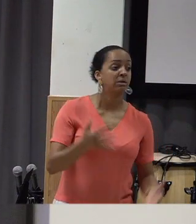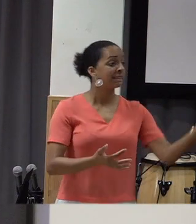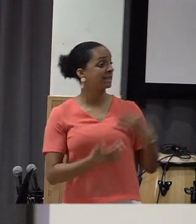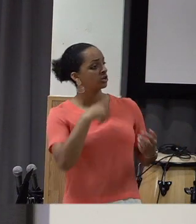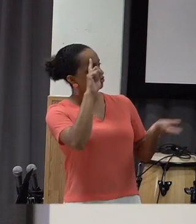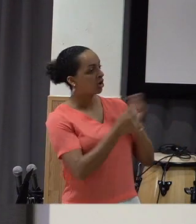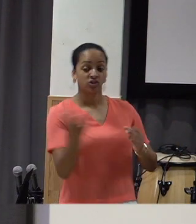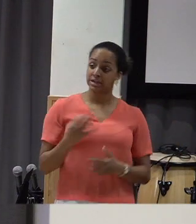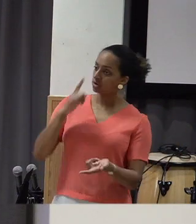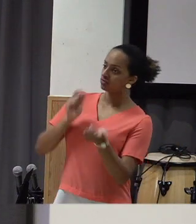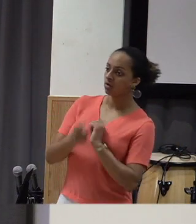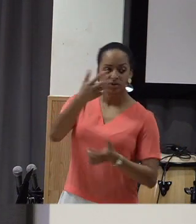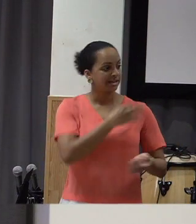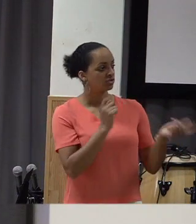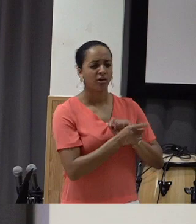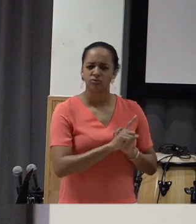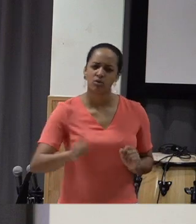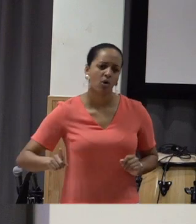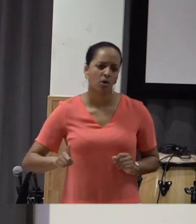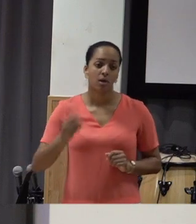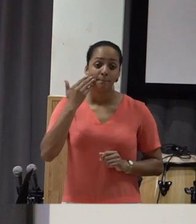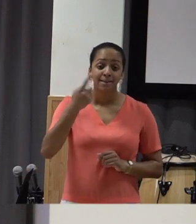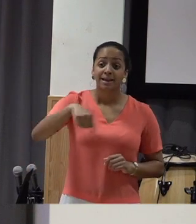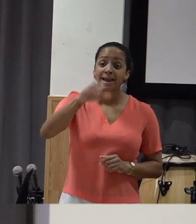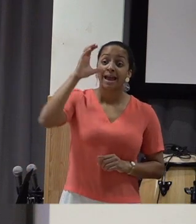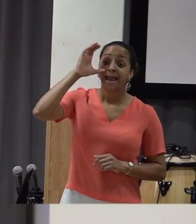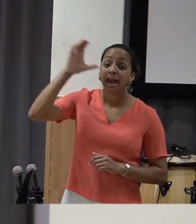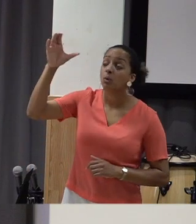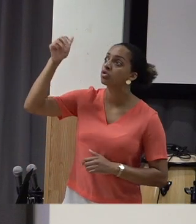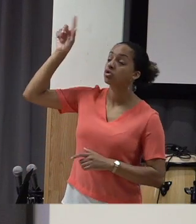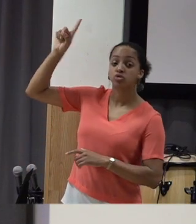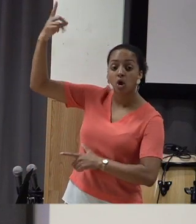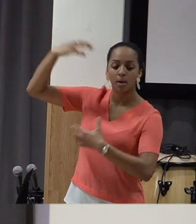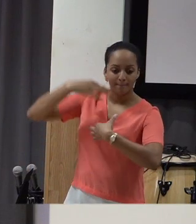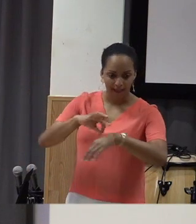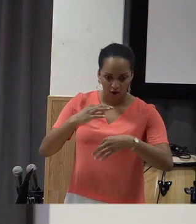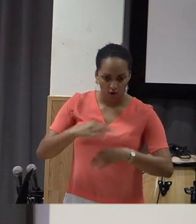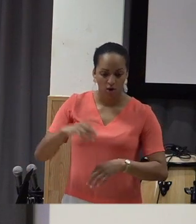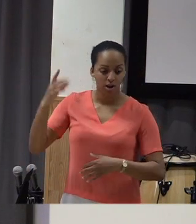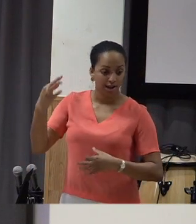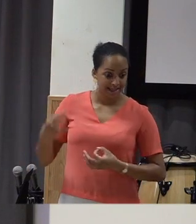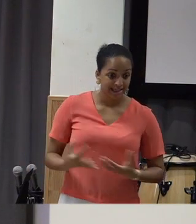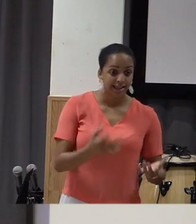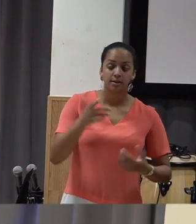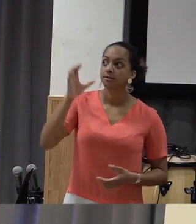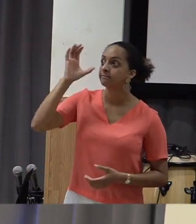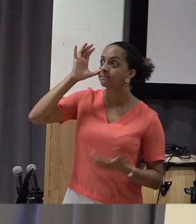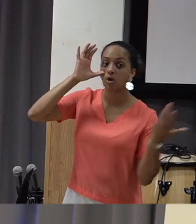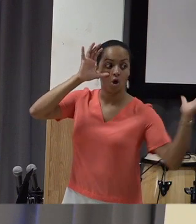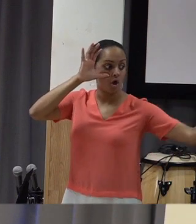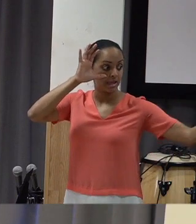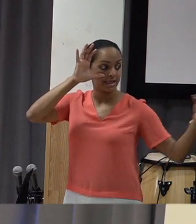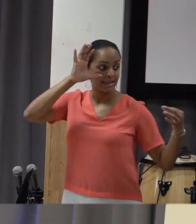tu suis la voie de la parole de Dieu et qu'une personne veut t'entraîner dans une autre voie, ne l'écoute pas. Ne la suis